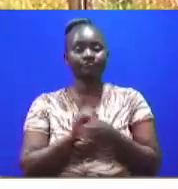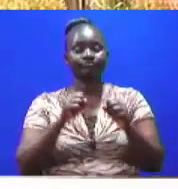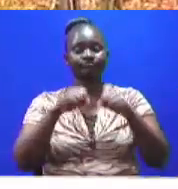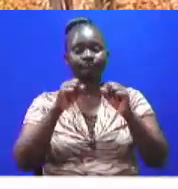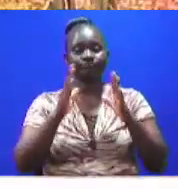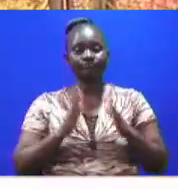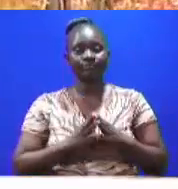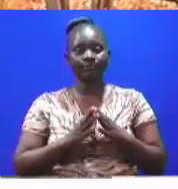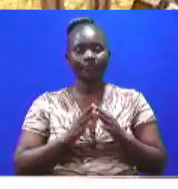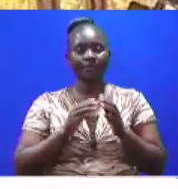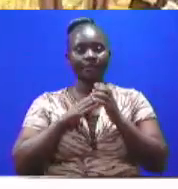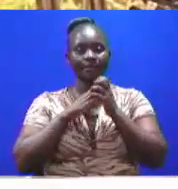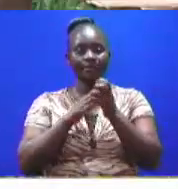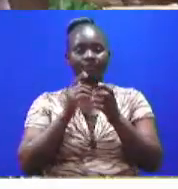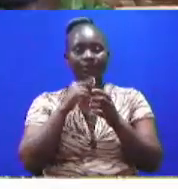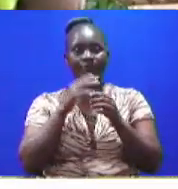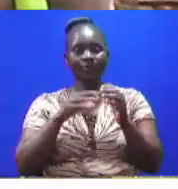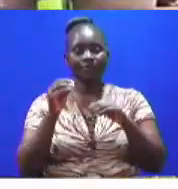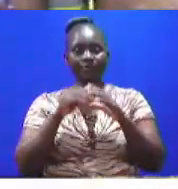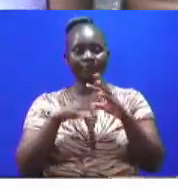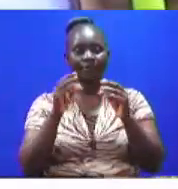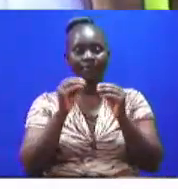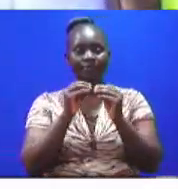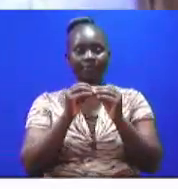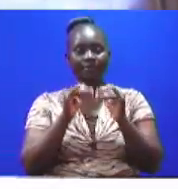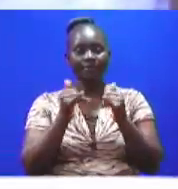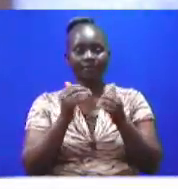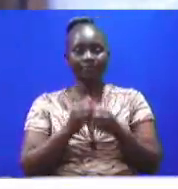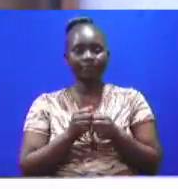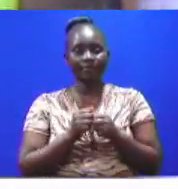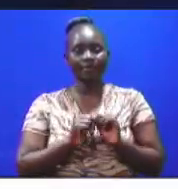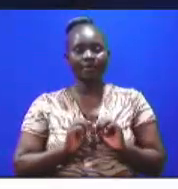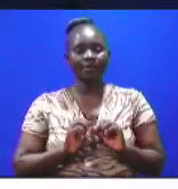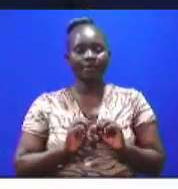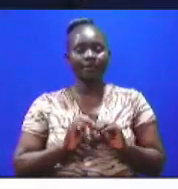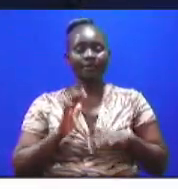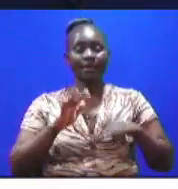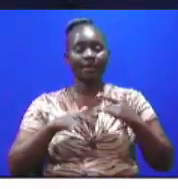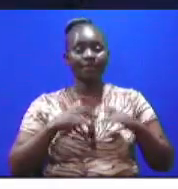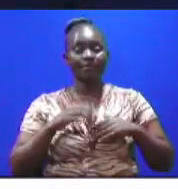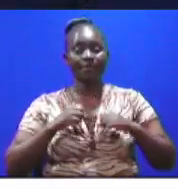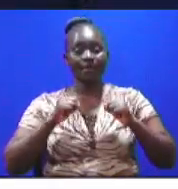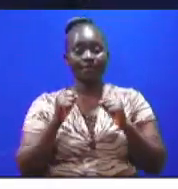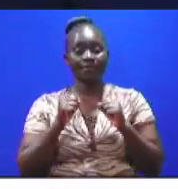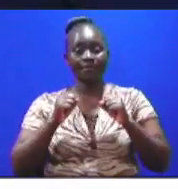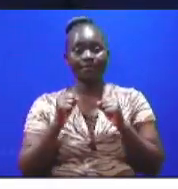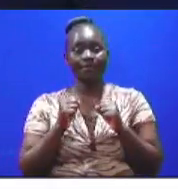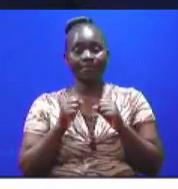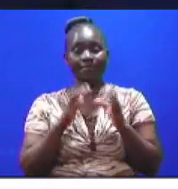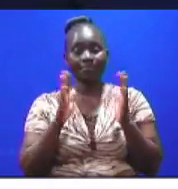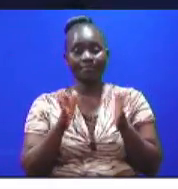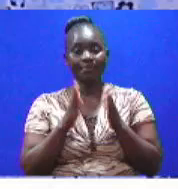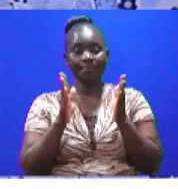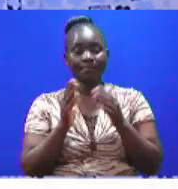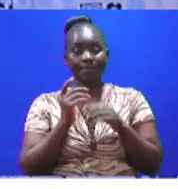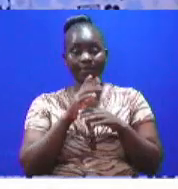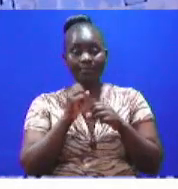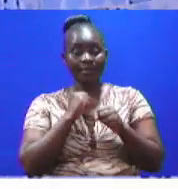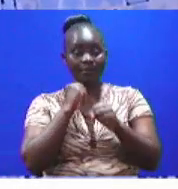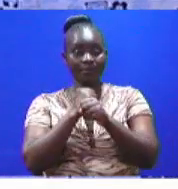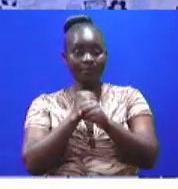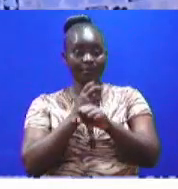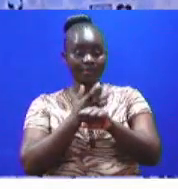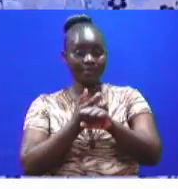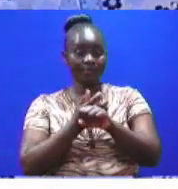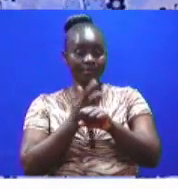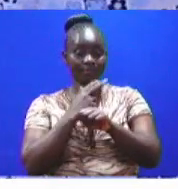Agar fosike motu kuna mwana boda boda. Aba raiba ikirana aso kumire nukwe nigo bago kere gitambo kirekyo. Ase baba sege takoba nomo kia. Na voigo